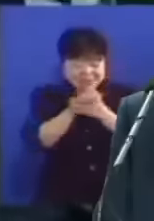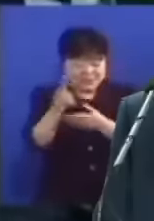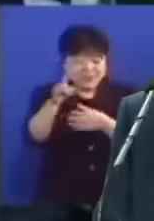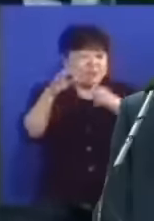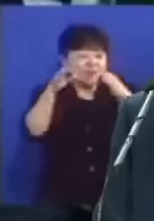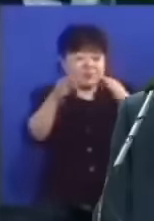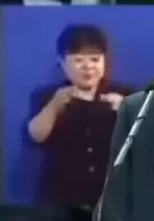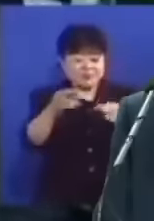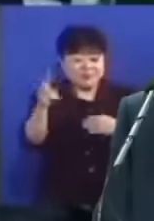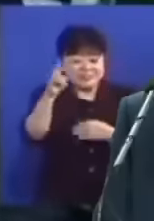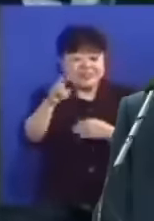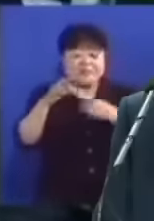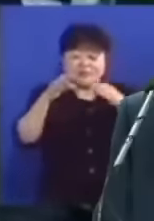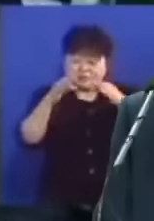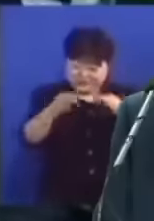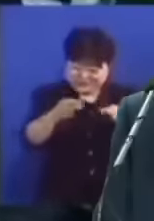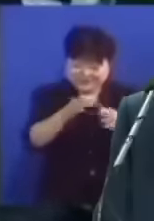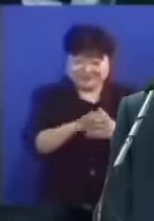시작했습니다. 찬미가